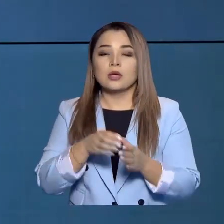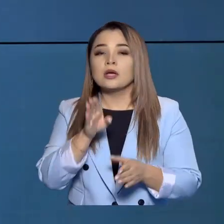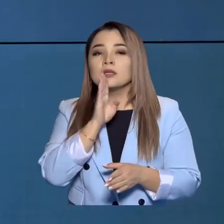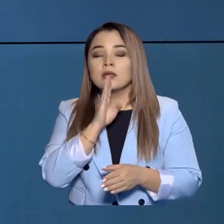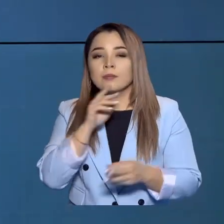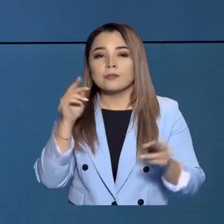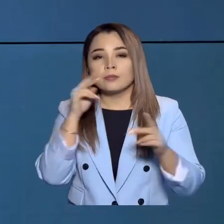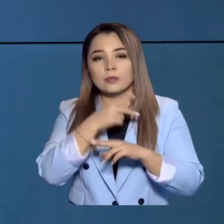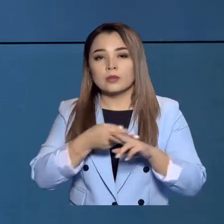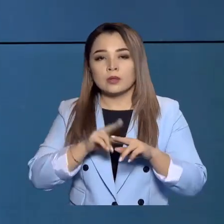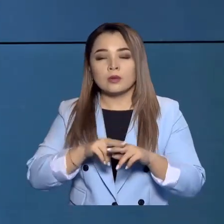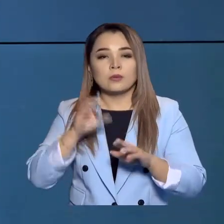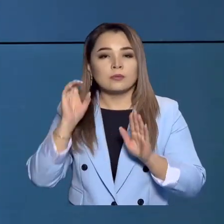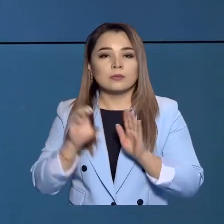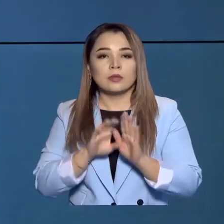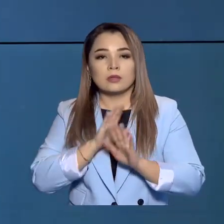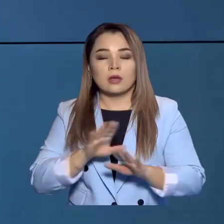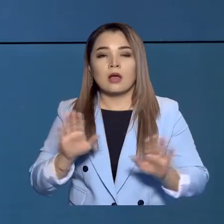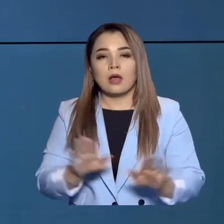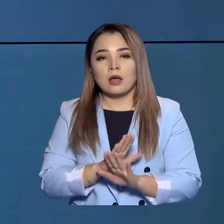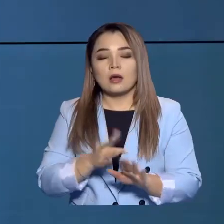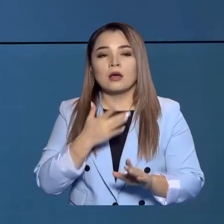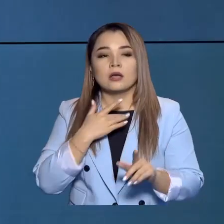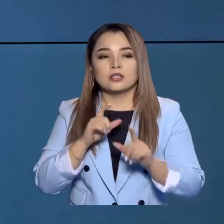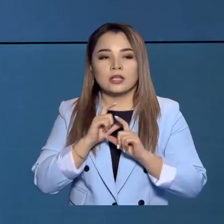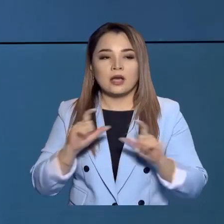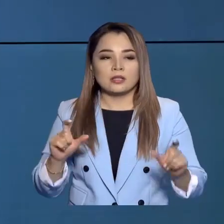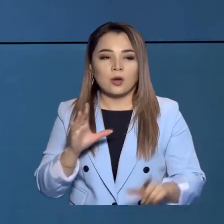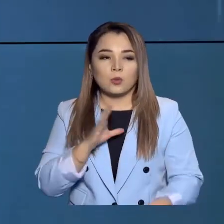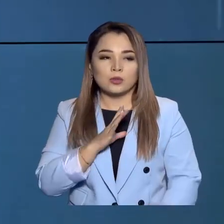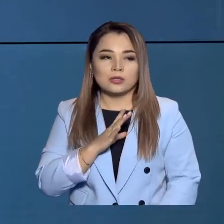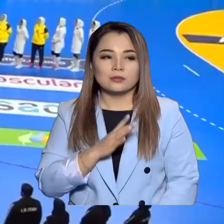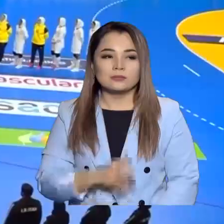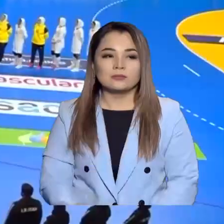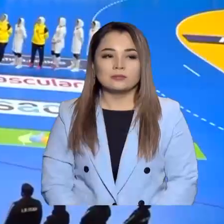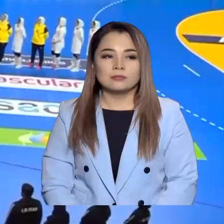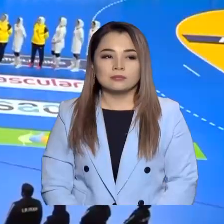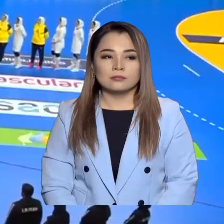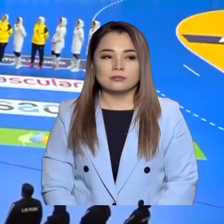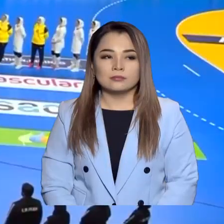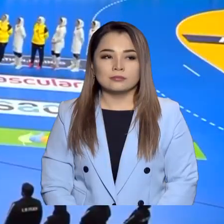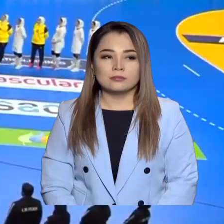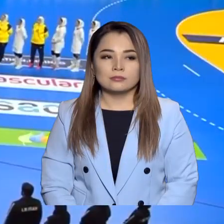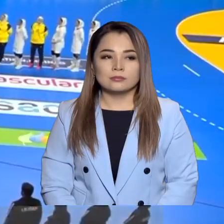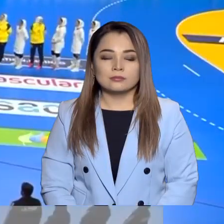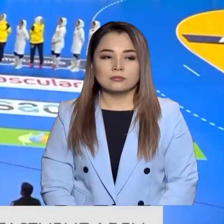бұл қателікке мойын бұрмай, әнұранды жанды дауыста орындап шықты.